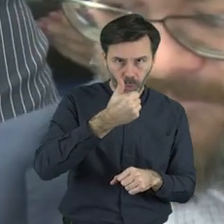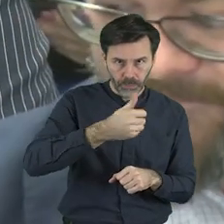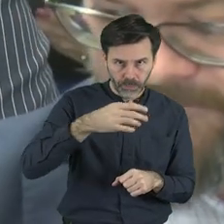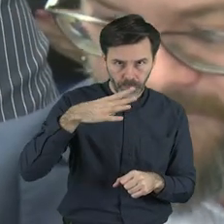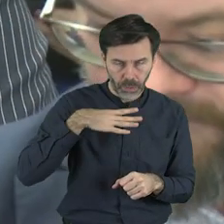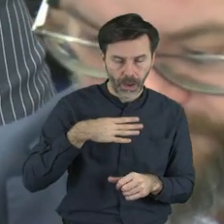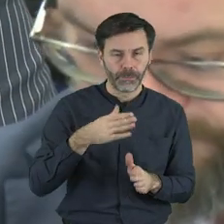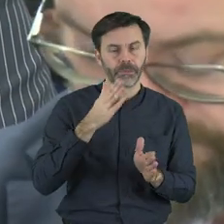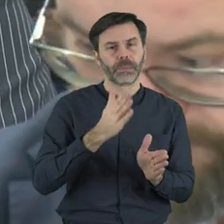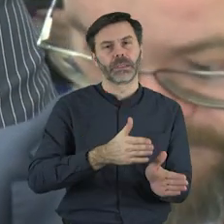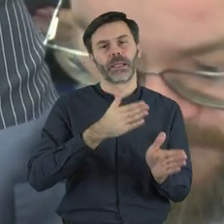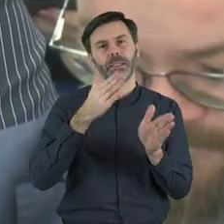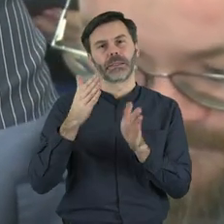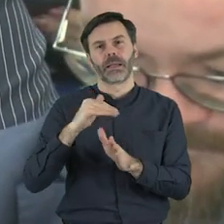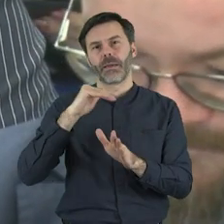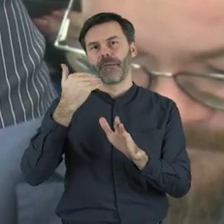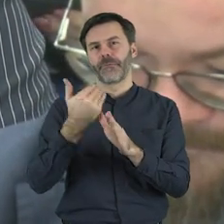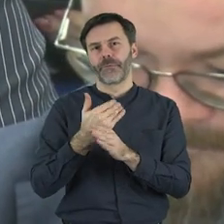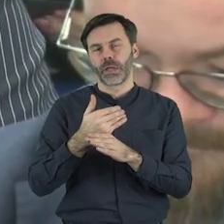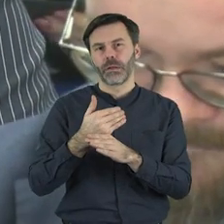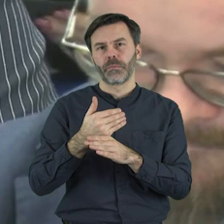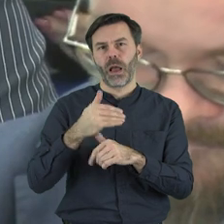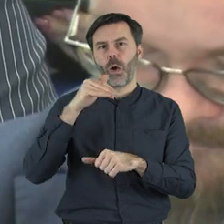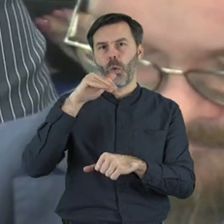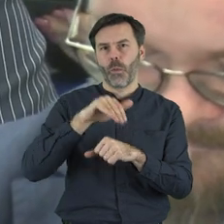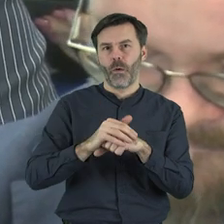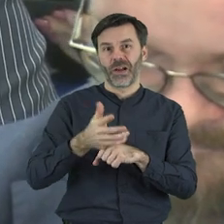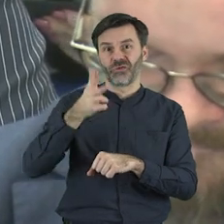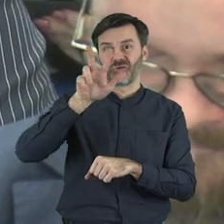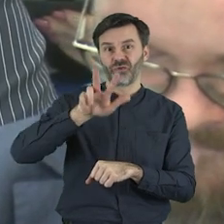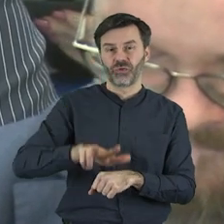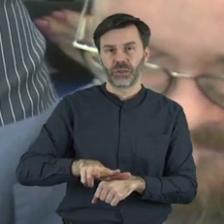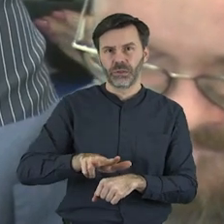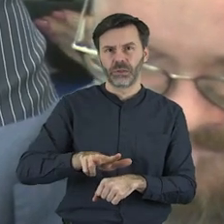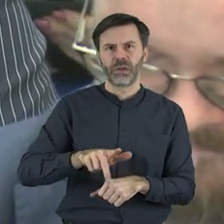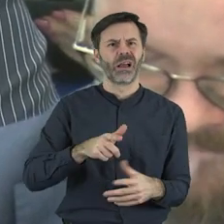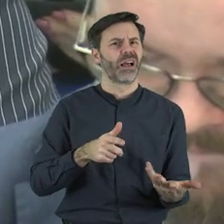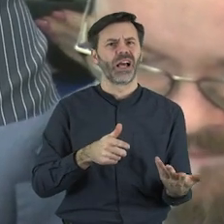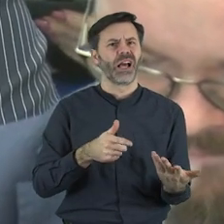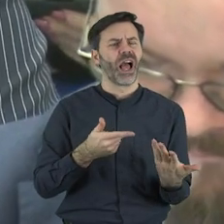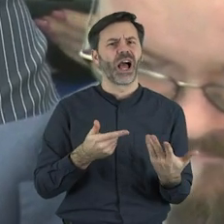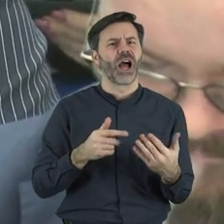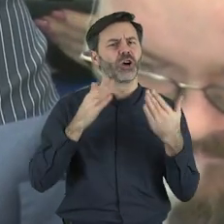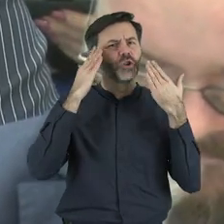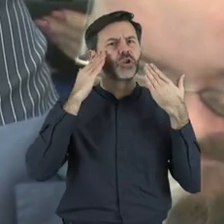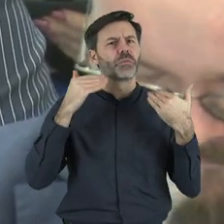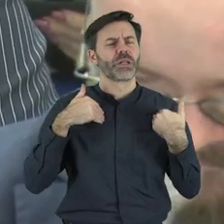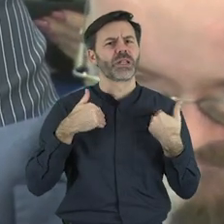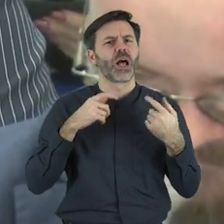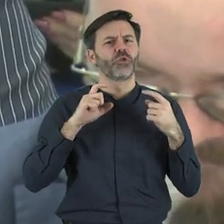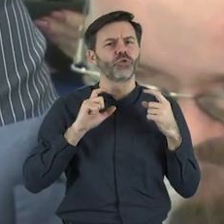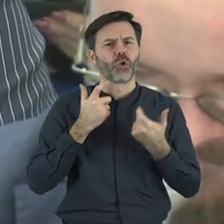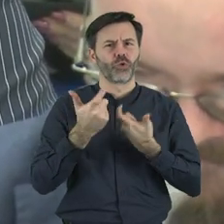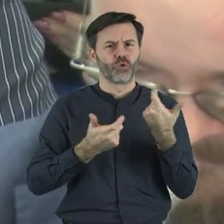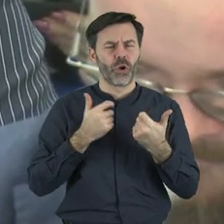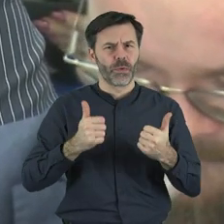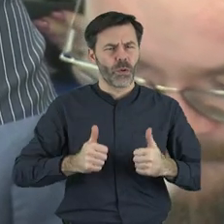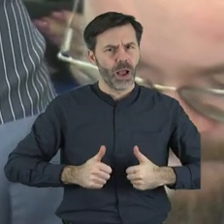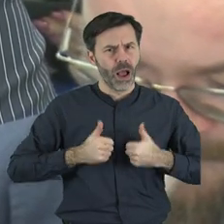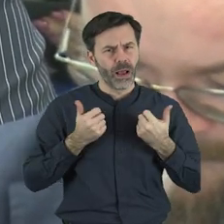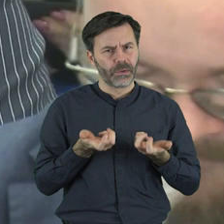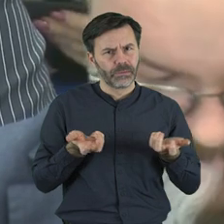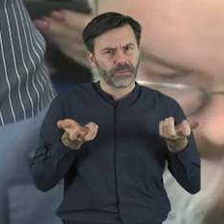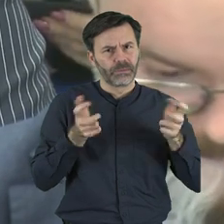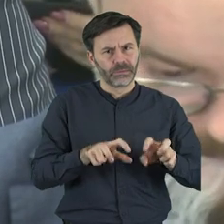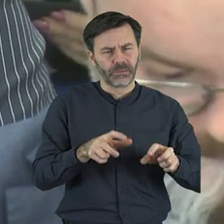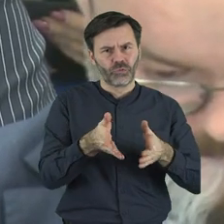3 miesiące. Czyli co szpital zrobił do tej pory, żeby ten oddział utworzyć? Nie dostałam odpowiedzi na to pytanie.